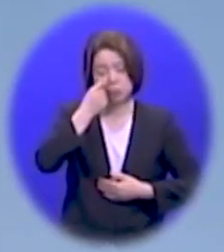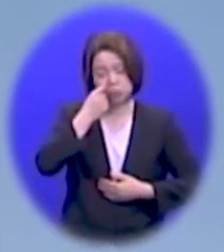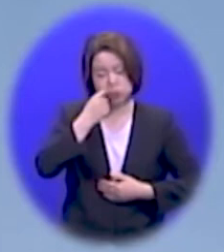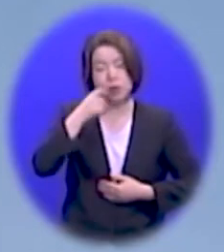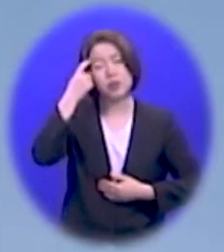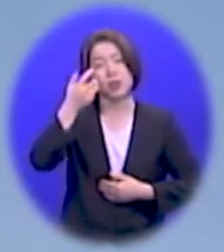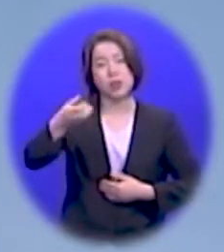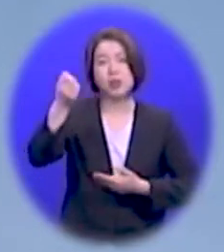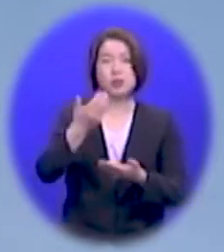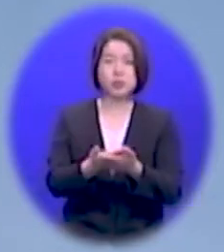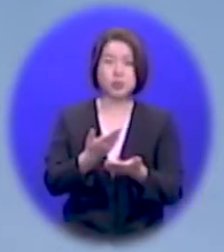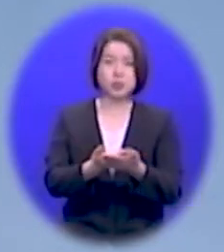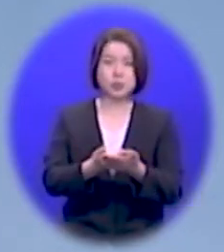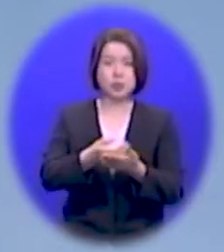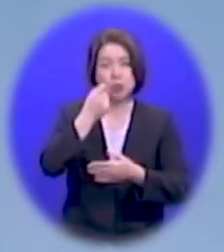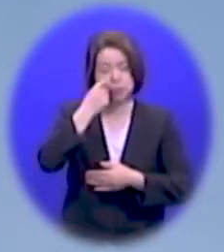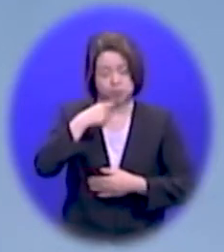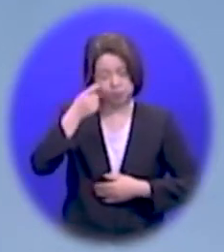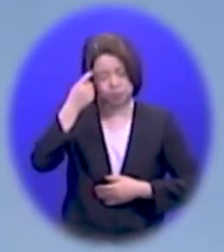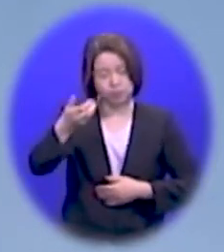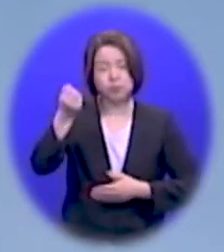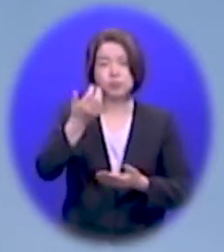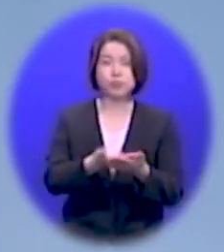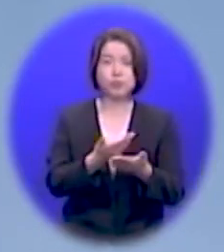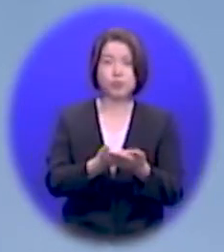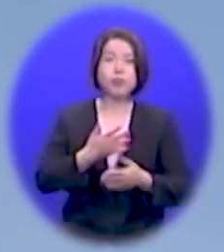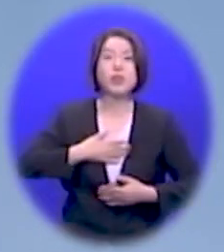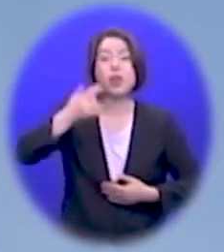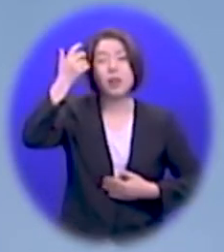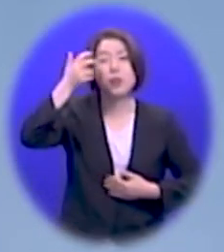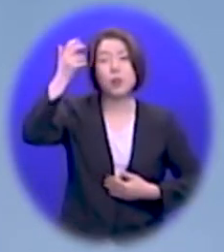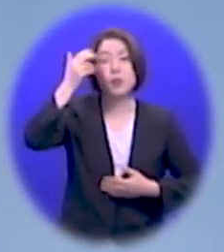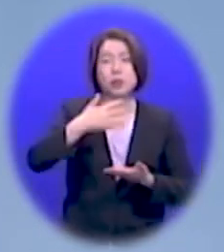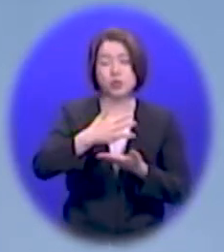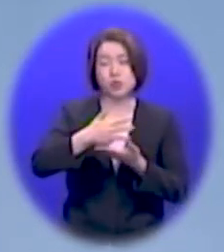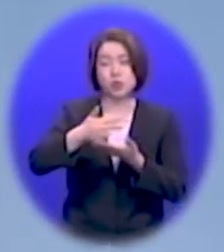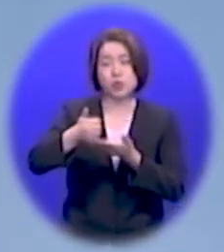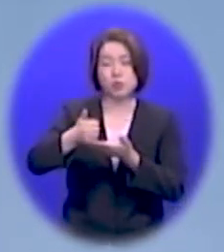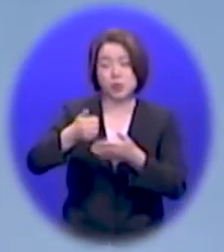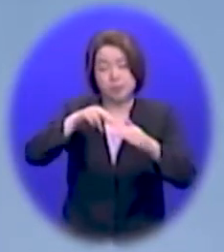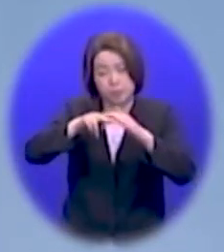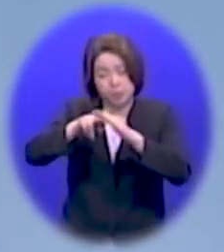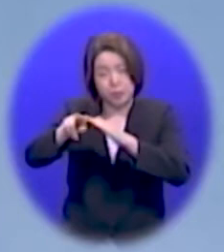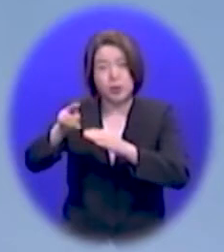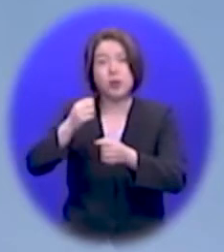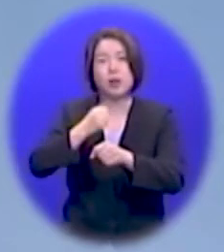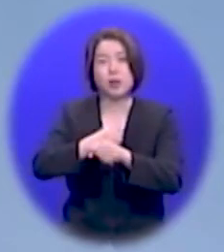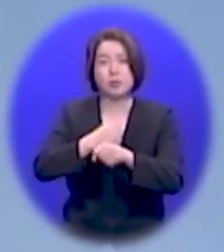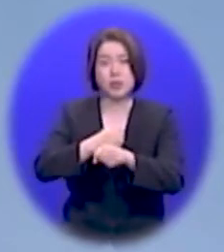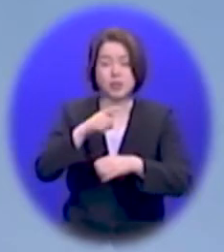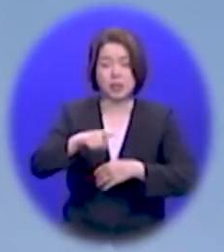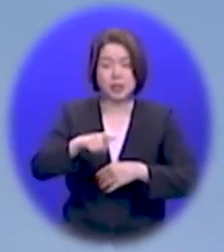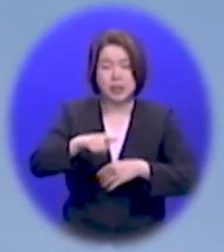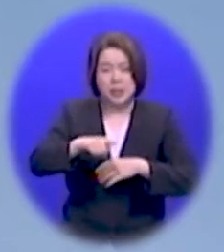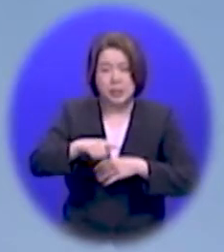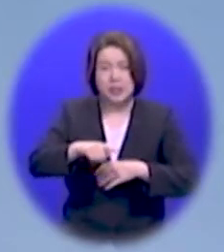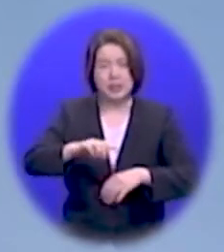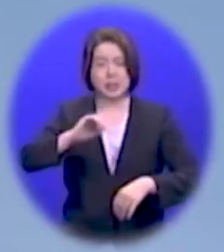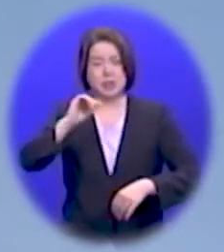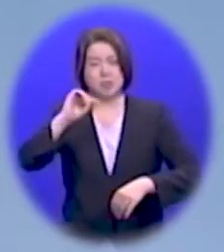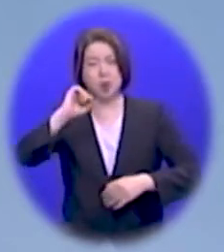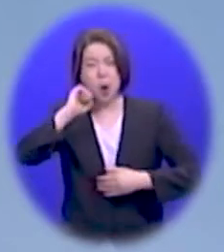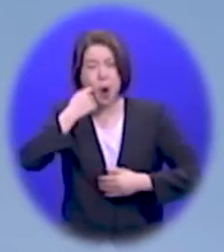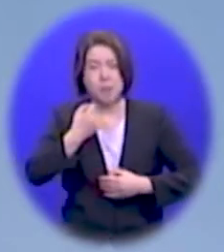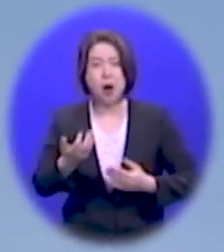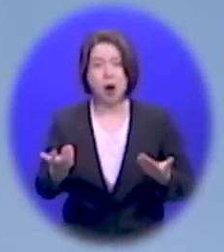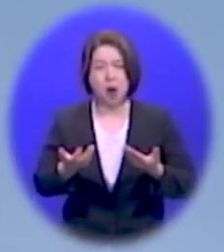주십시오 불쌍히 여겨 주십시오 내 영혼이 주님께로 피합니다 이 재난이 지나가기 까지 내가 주님의